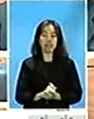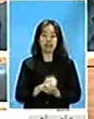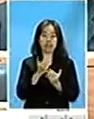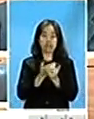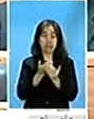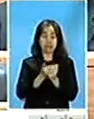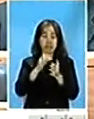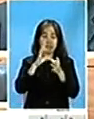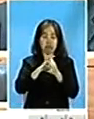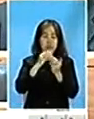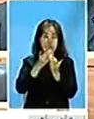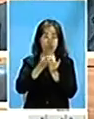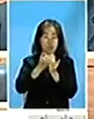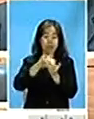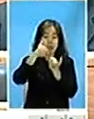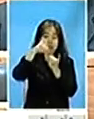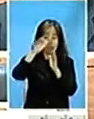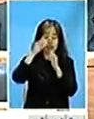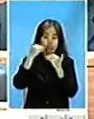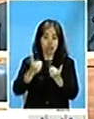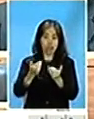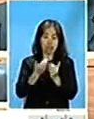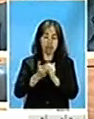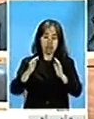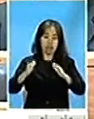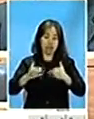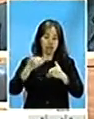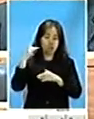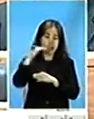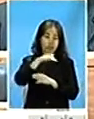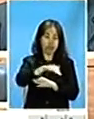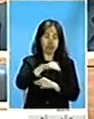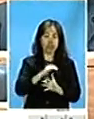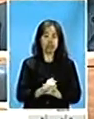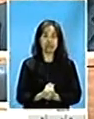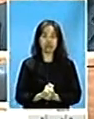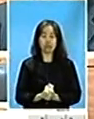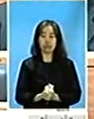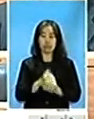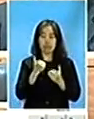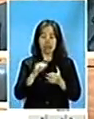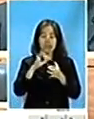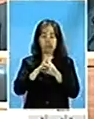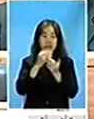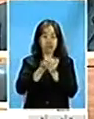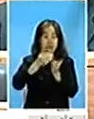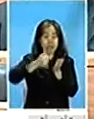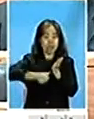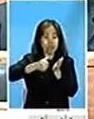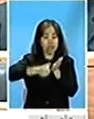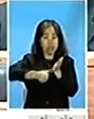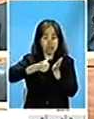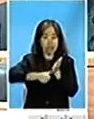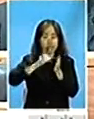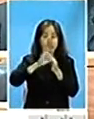การส่งออกของประเทศลดลงอย่างน่าใจหายนั่นหมายถึงว่าการเก็บภาษีจากการส่งออก